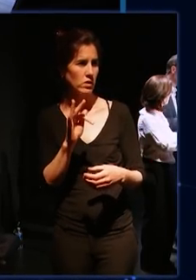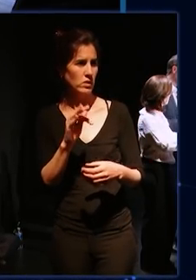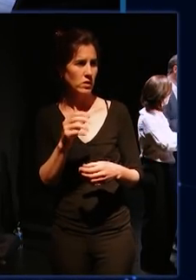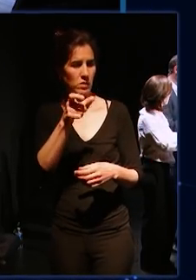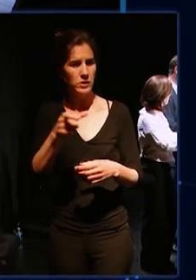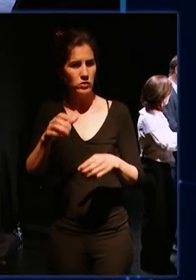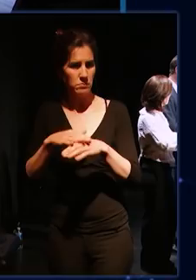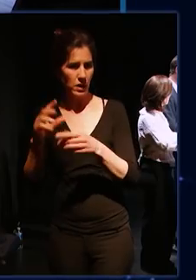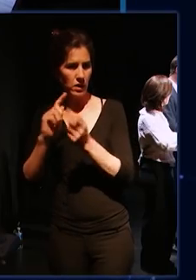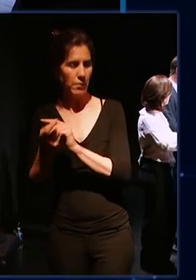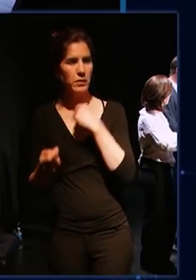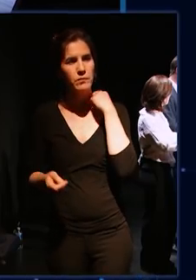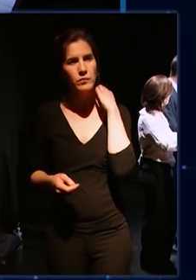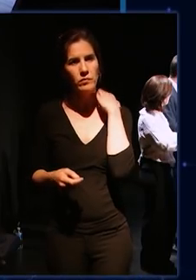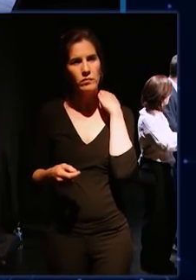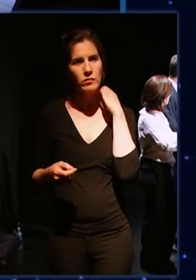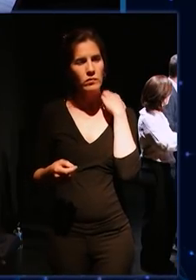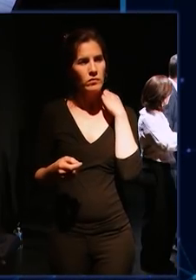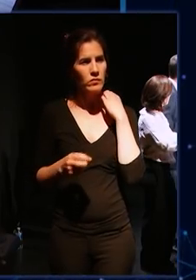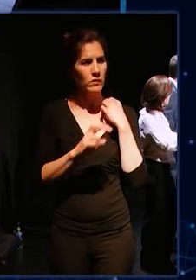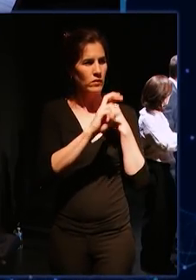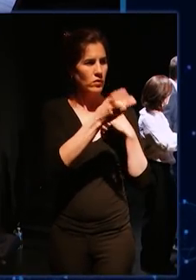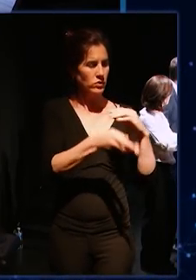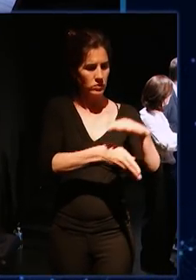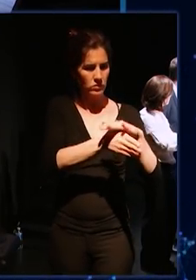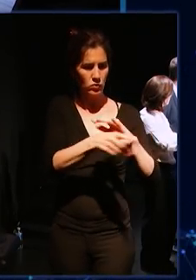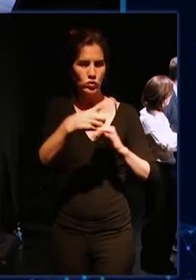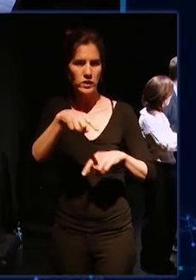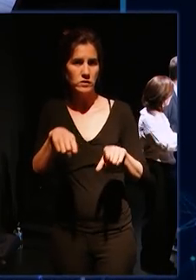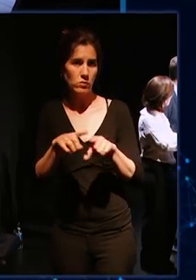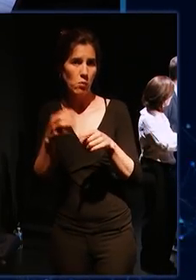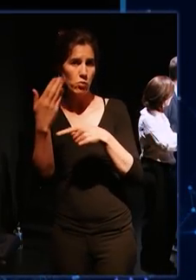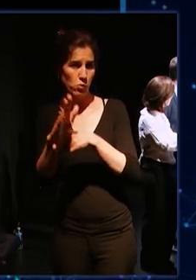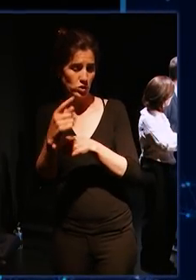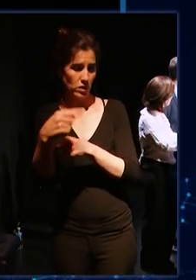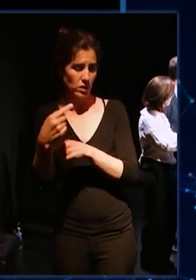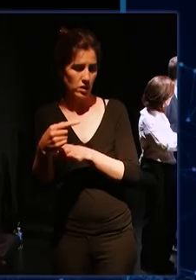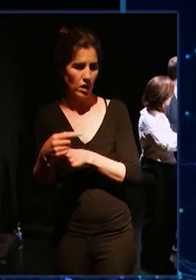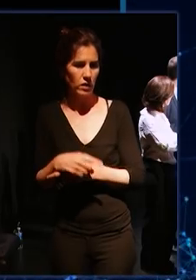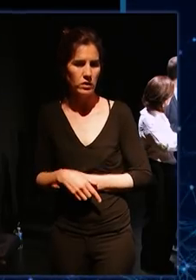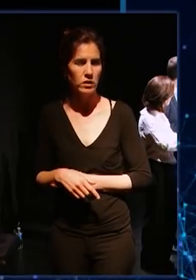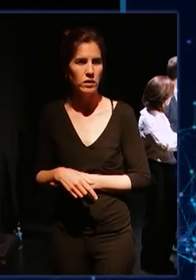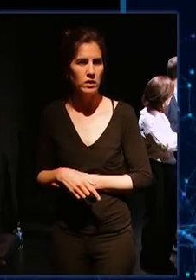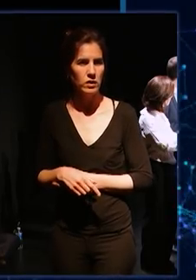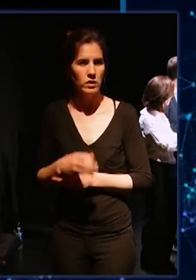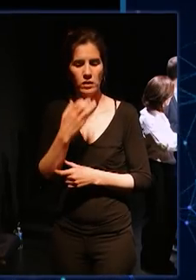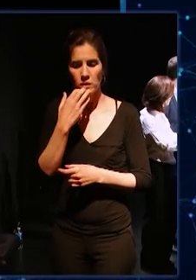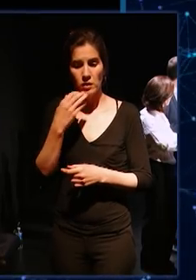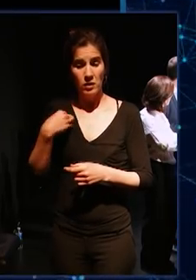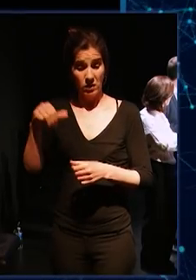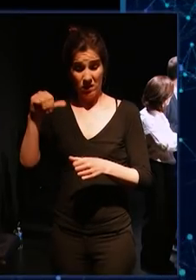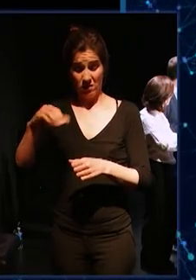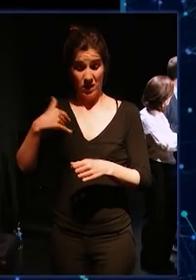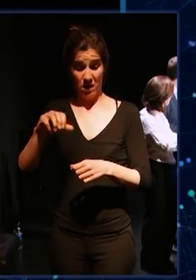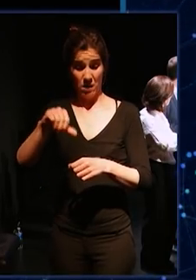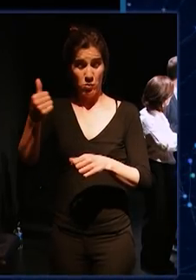com d'altres segueixen la seva línia, nosaltres portem una proposta que primer de tot sí que dic al centre cívic, on ja està aprovat i